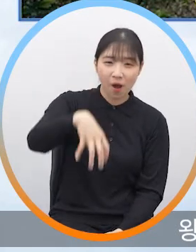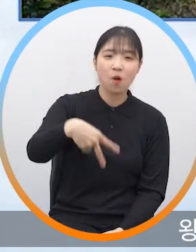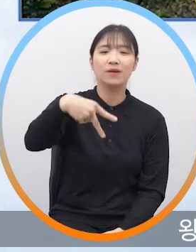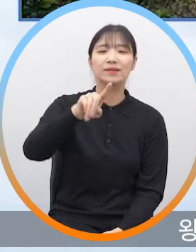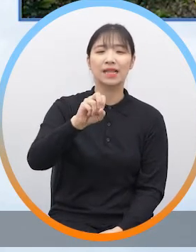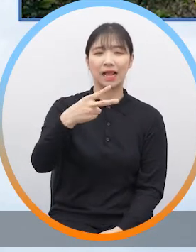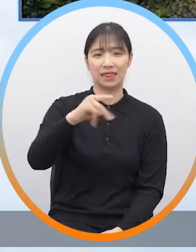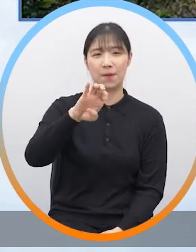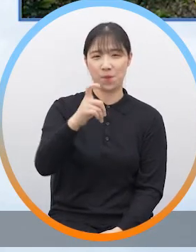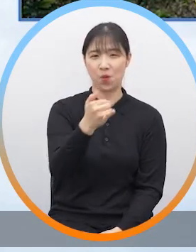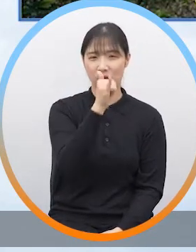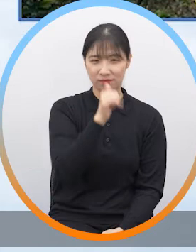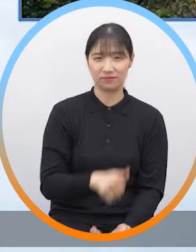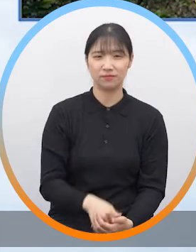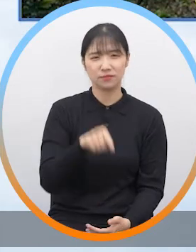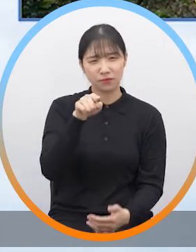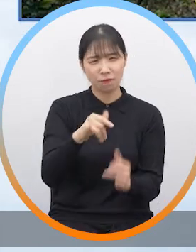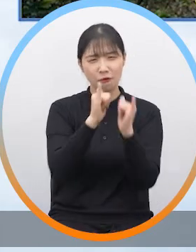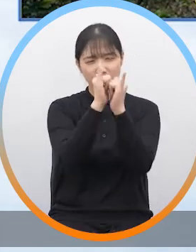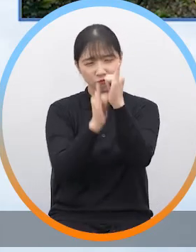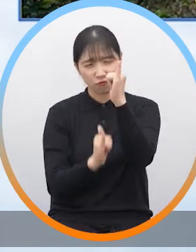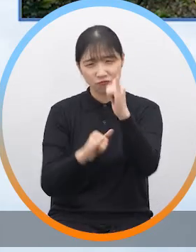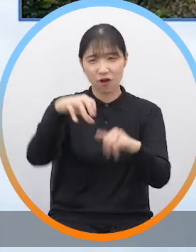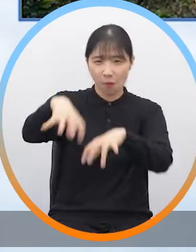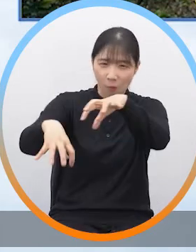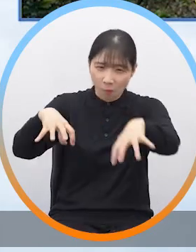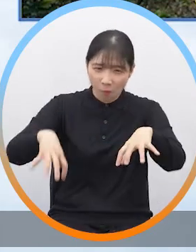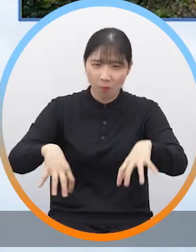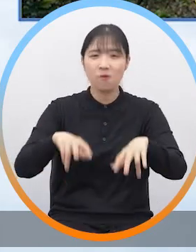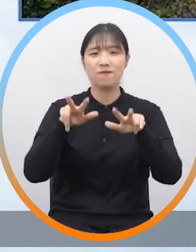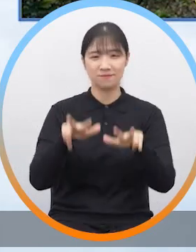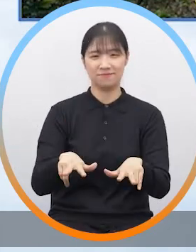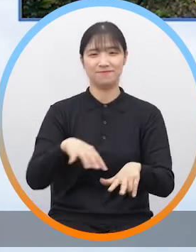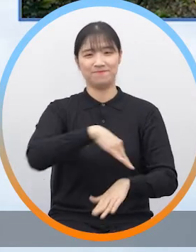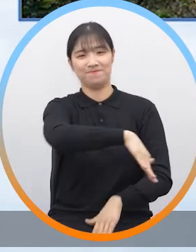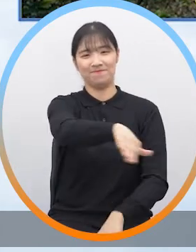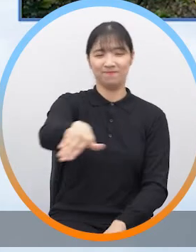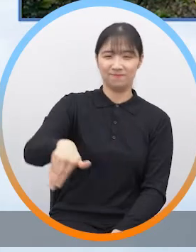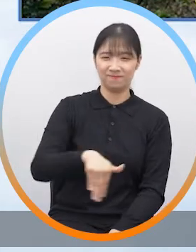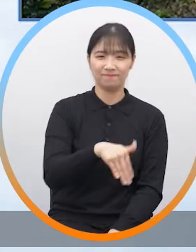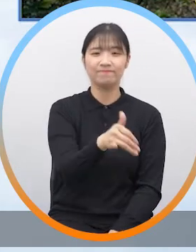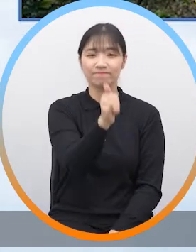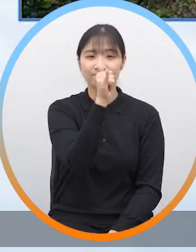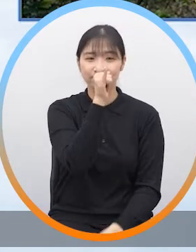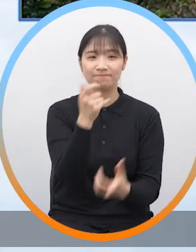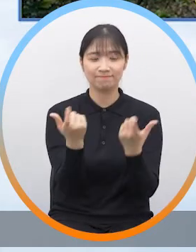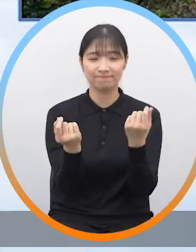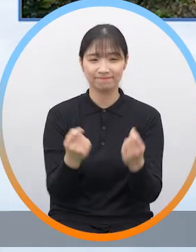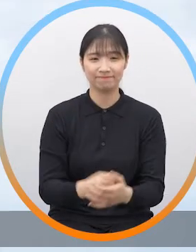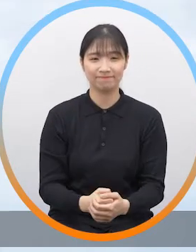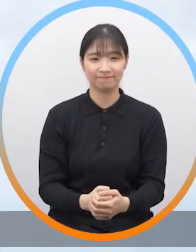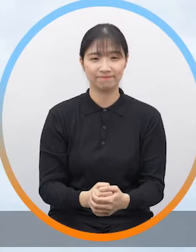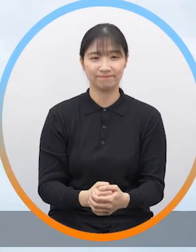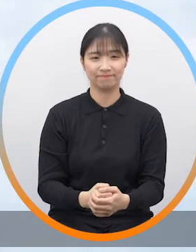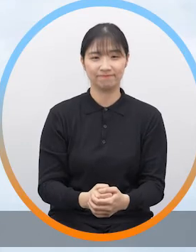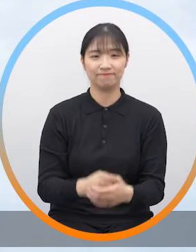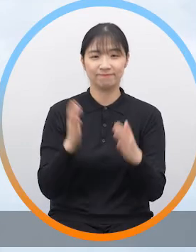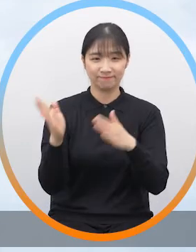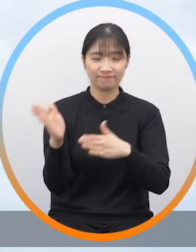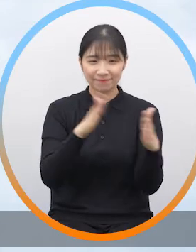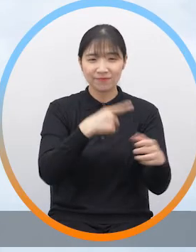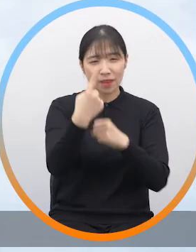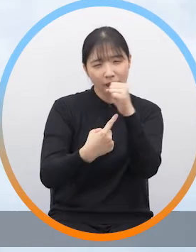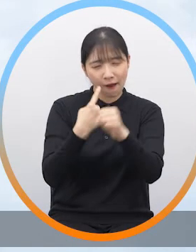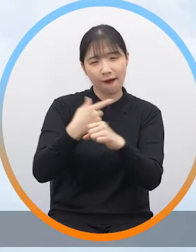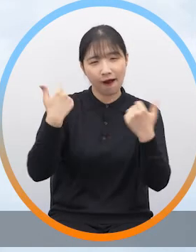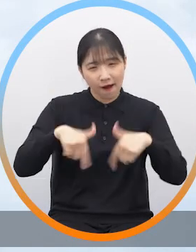있습니다. 이런 여러 가지 유적들이 현재 지금 성기동을 중심으로 해서 있죠. 그 다음에